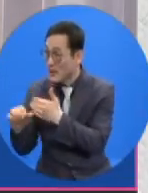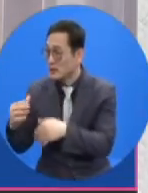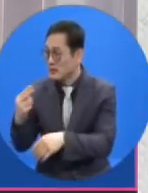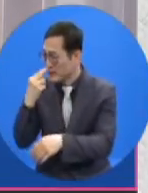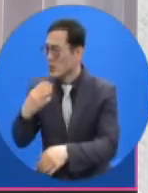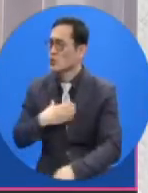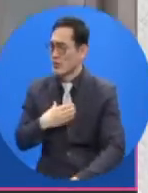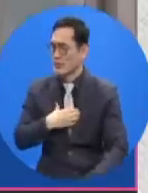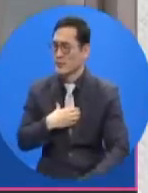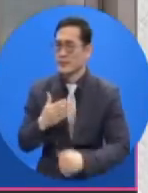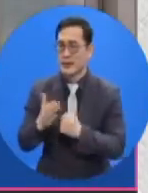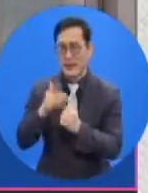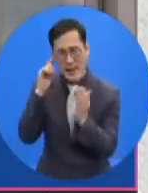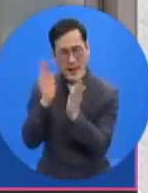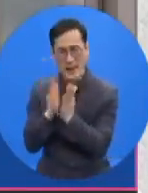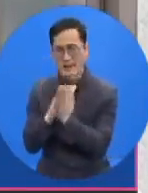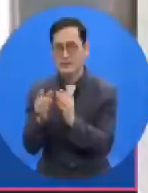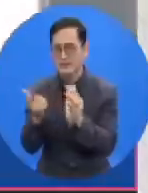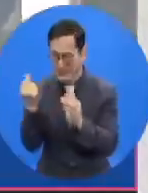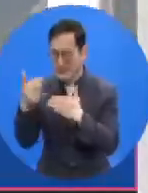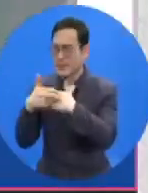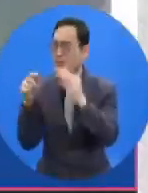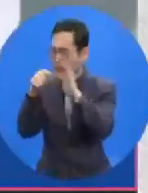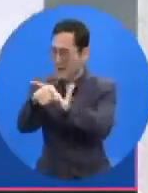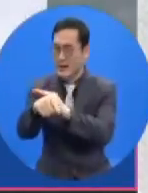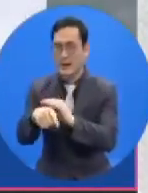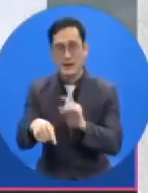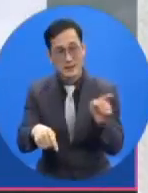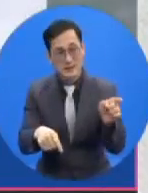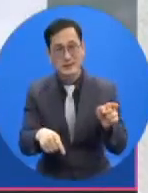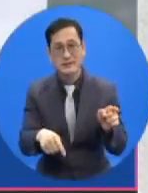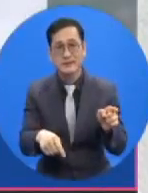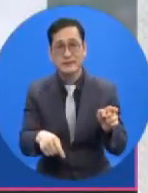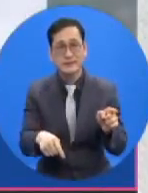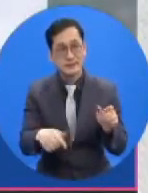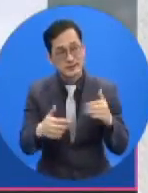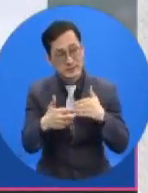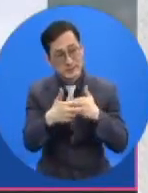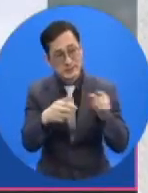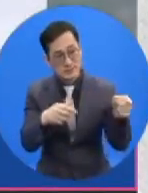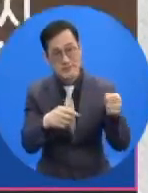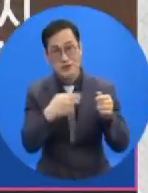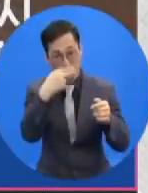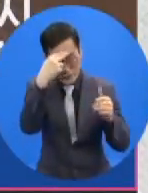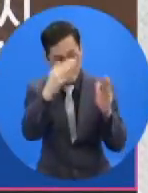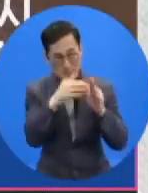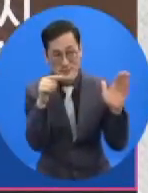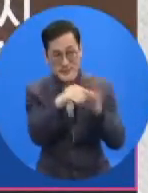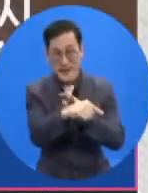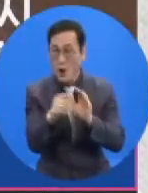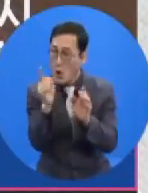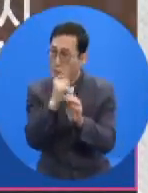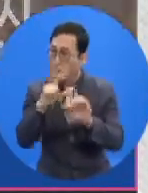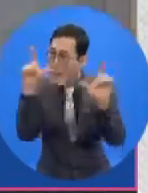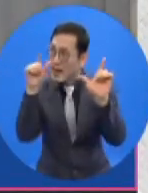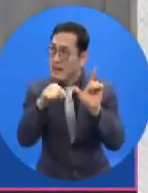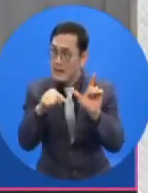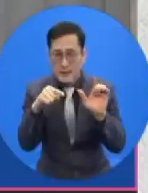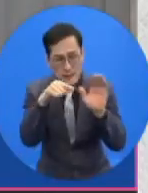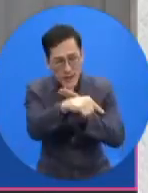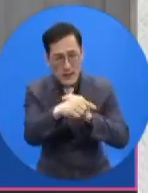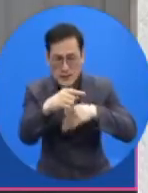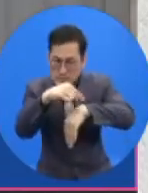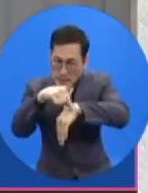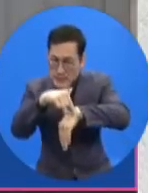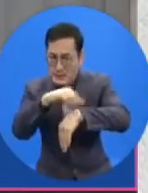있으니까 빨리빨리 그 당시에 현재 동선이 공개된 상황을 보시고 선별진료 가서